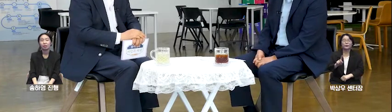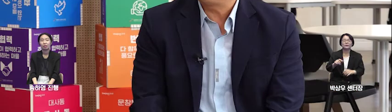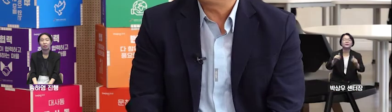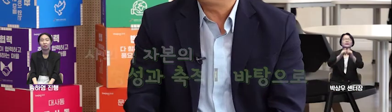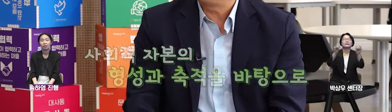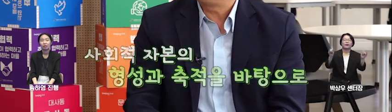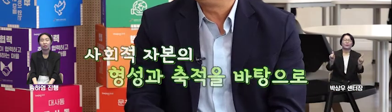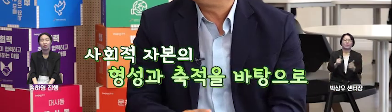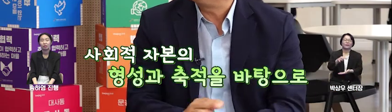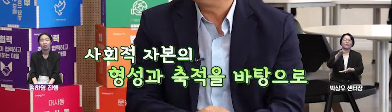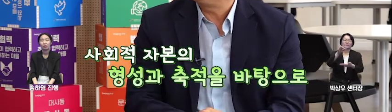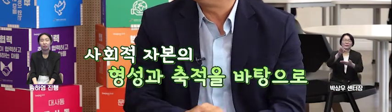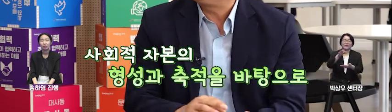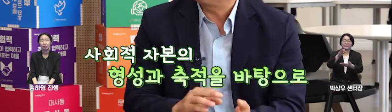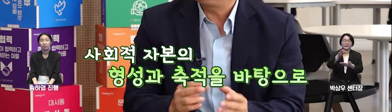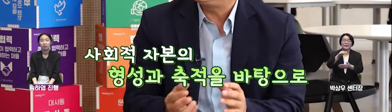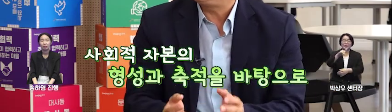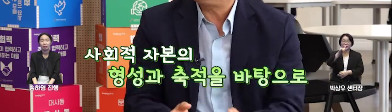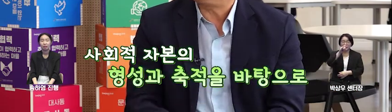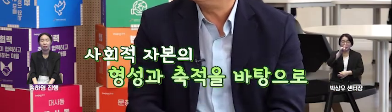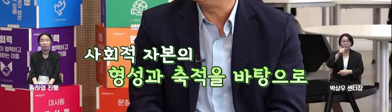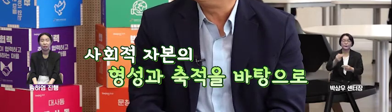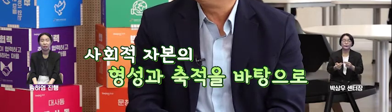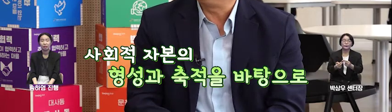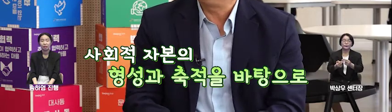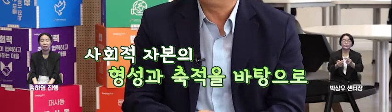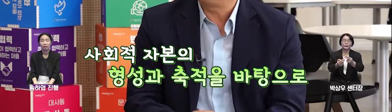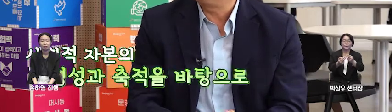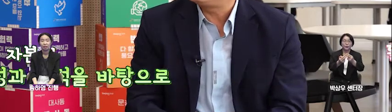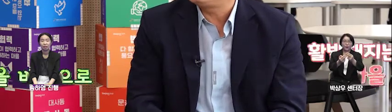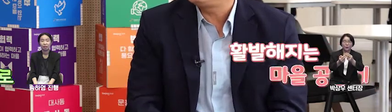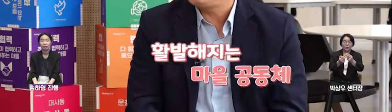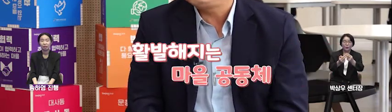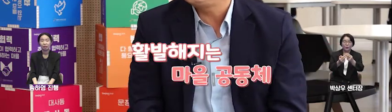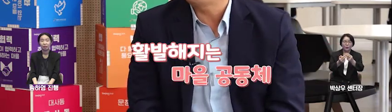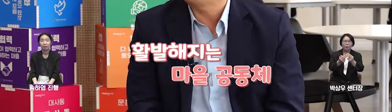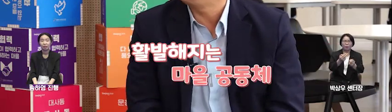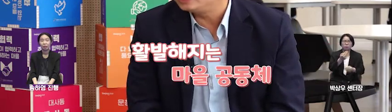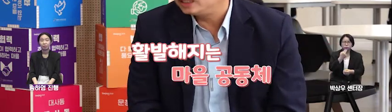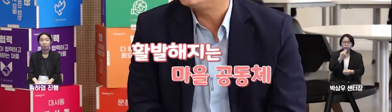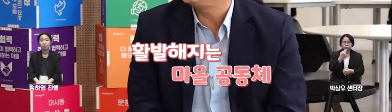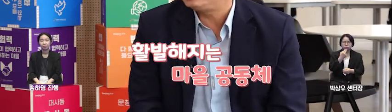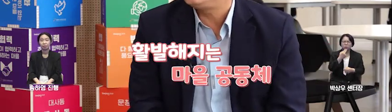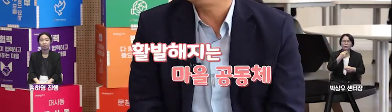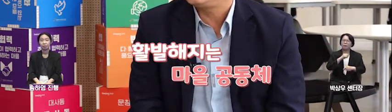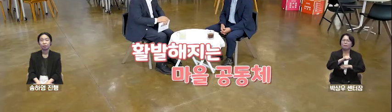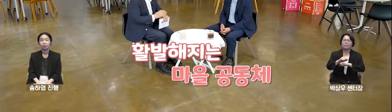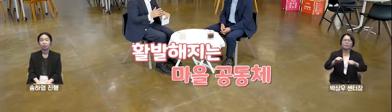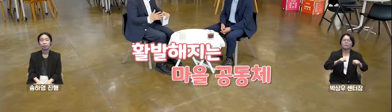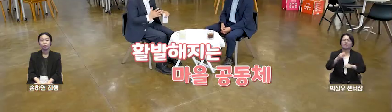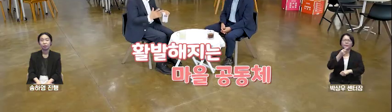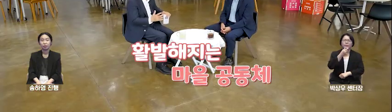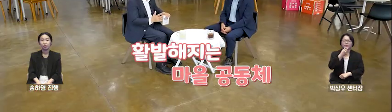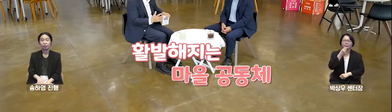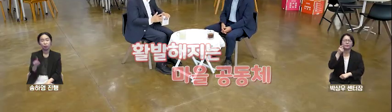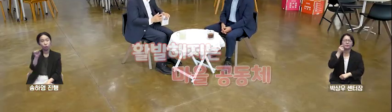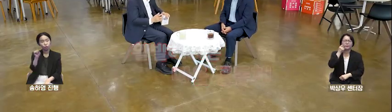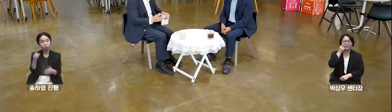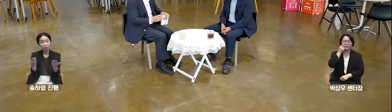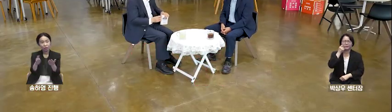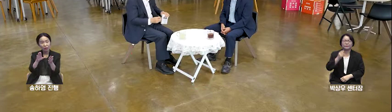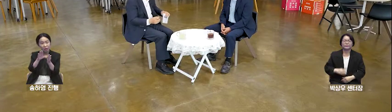사실은 사회적 자본이 형성되고 축적되어 있지 않은 곳들은 마을 공동체 활동이 활발할 수가 없는 게 사실입니다. 그러니까 무슨 일을 할